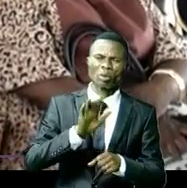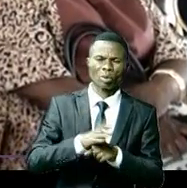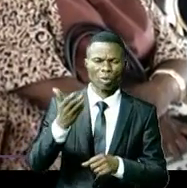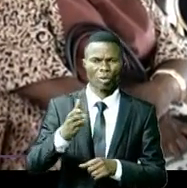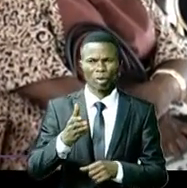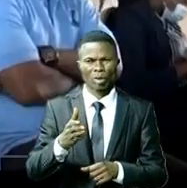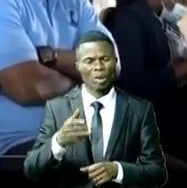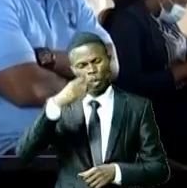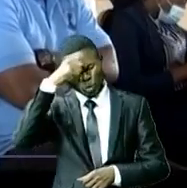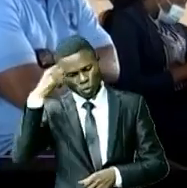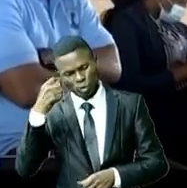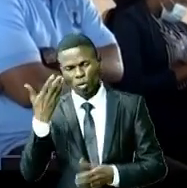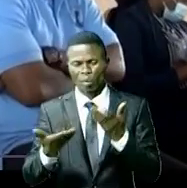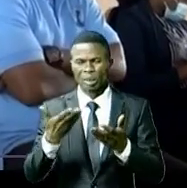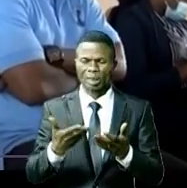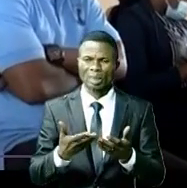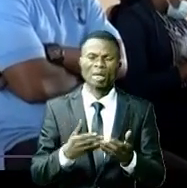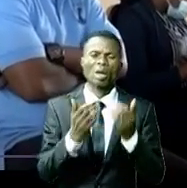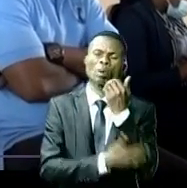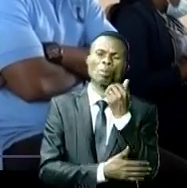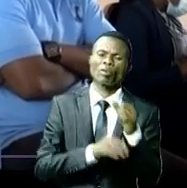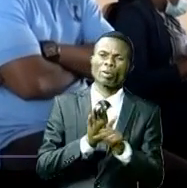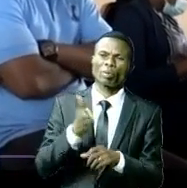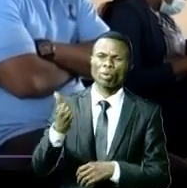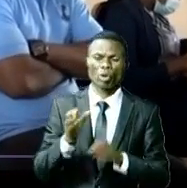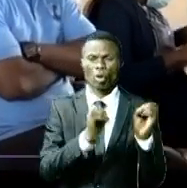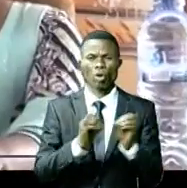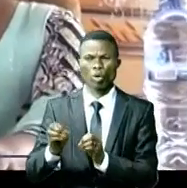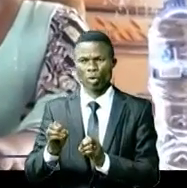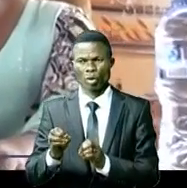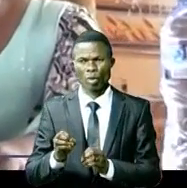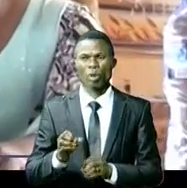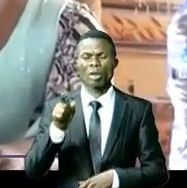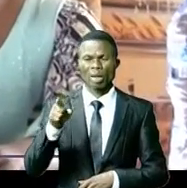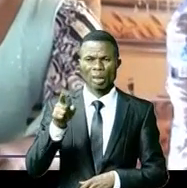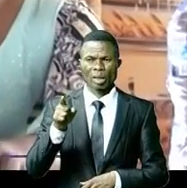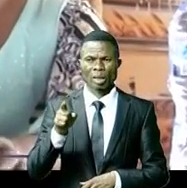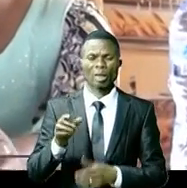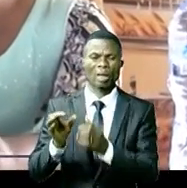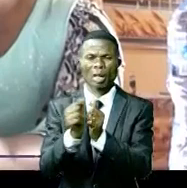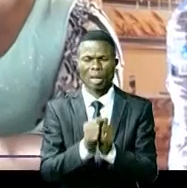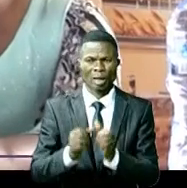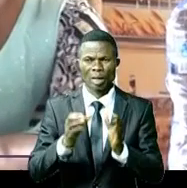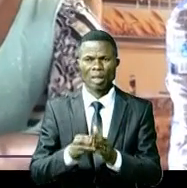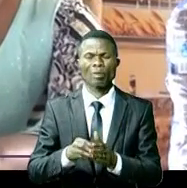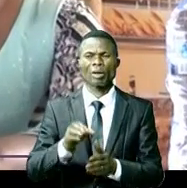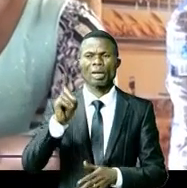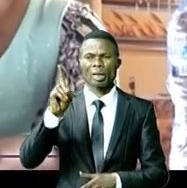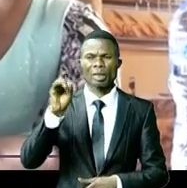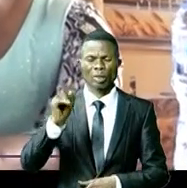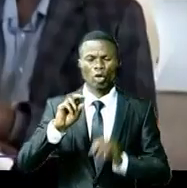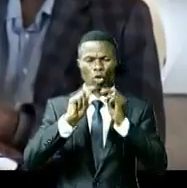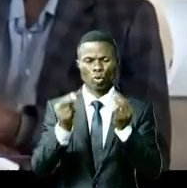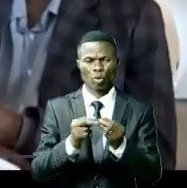par misère ou par pur proxénétisme. Une organisation de l'AIFED, en collaboration avec la VIFEM, structure